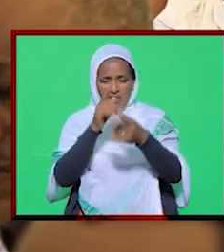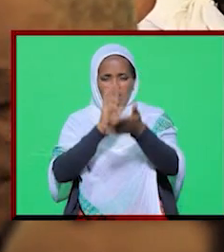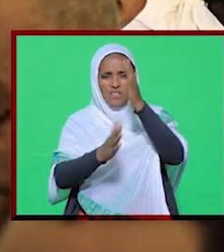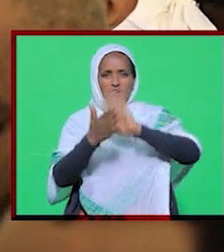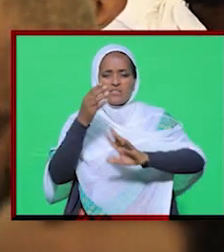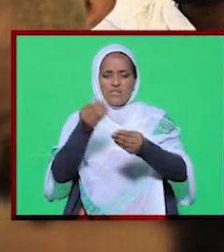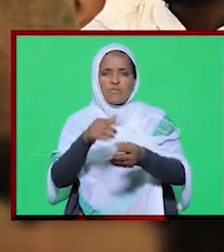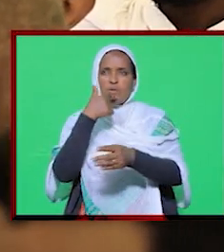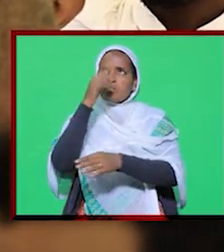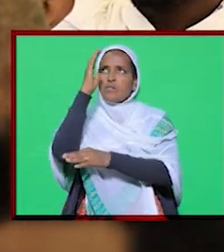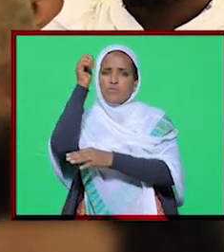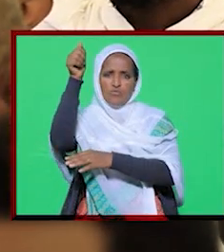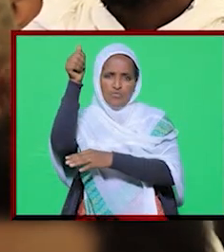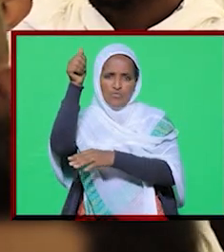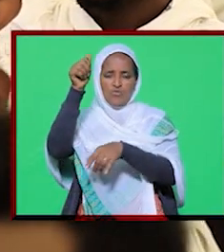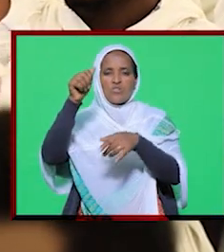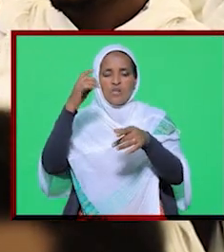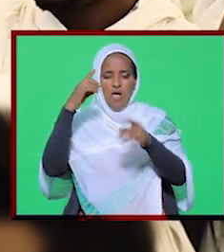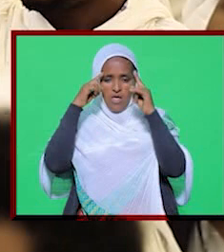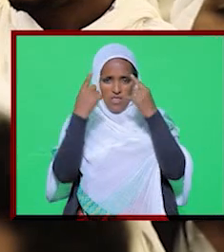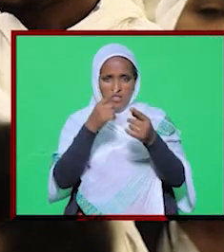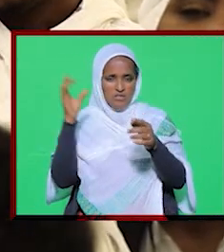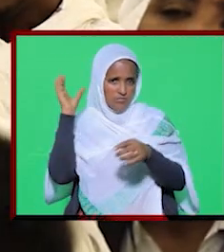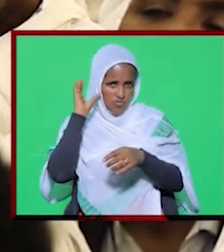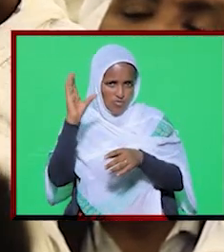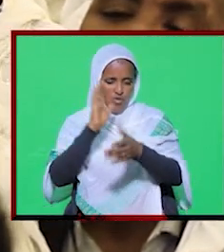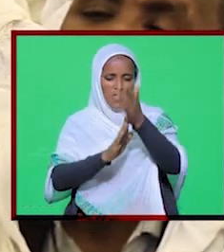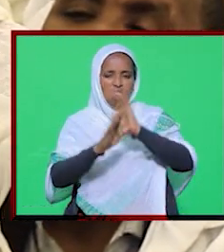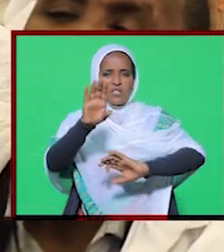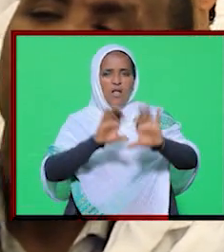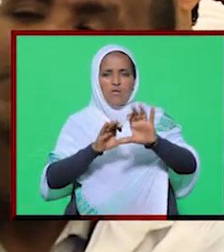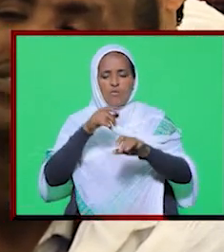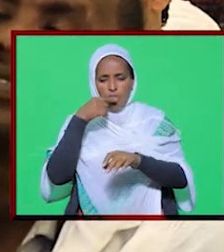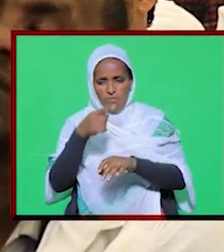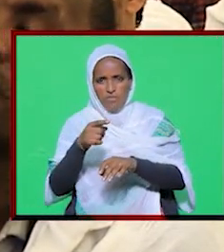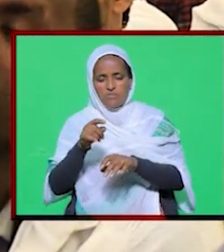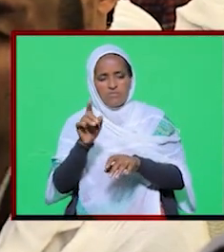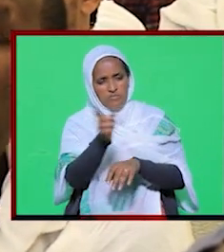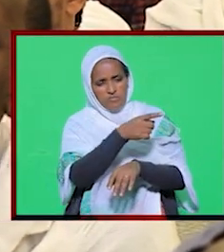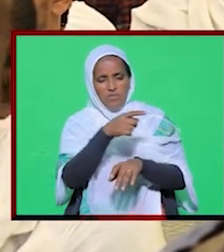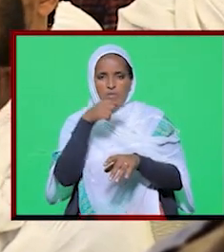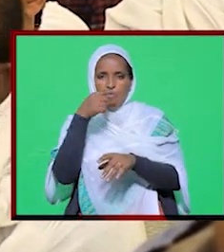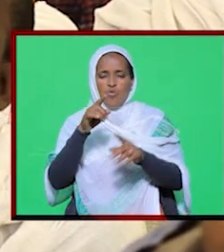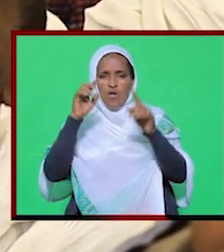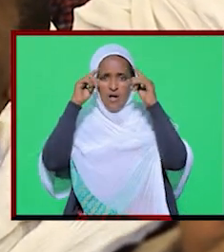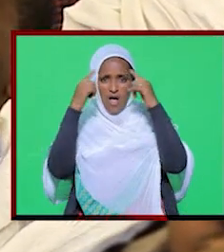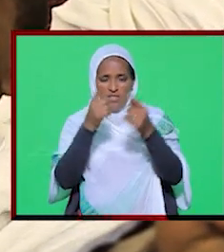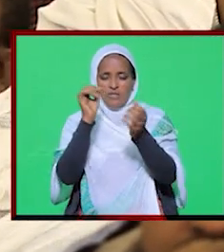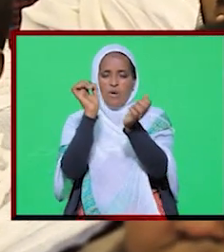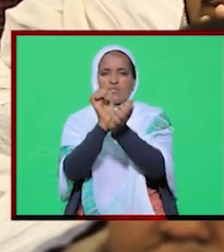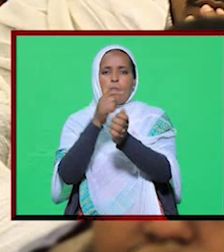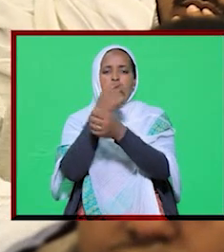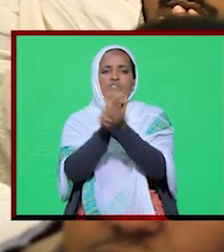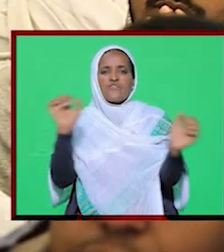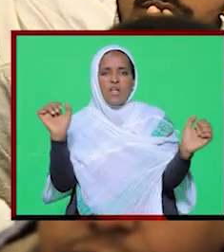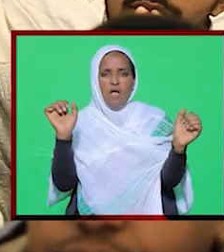ይቅርታን የሚሰጠው እግዚአብሔር ነው። ካህኑም ኃጢአታችንን ሰምተው ይቅር ብያለሁ በልሂድ አይደለም የሚሉን። ከኃጢአት ማሰሪያ ማን ይፍታህ